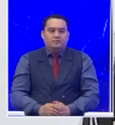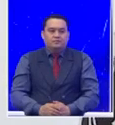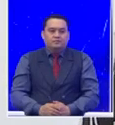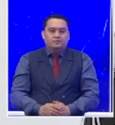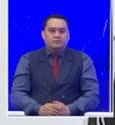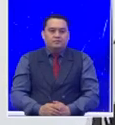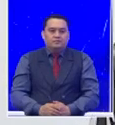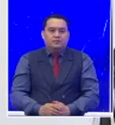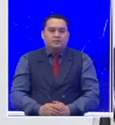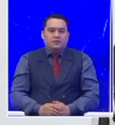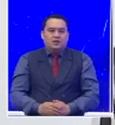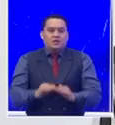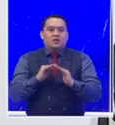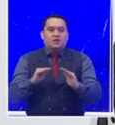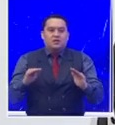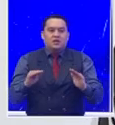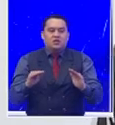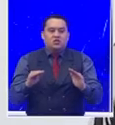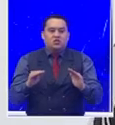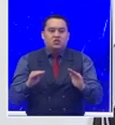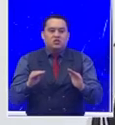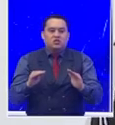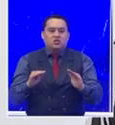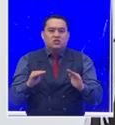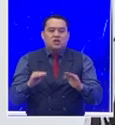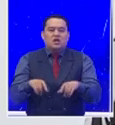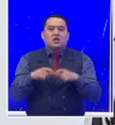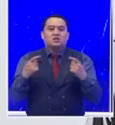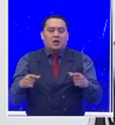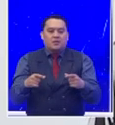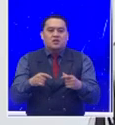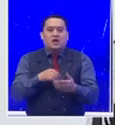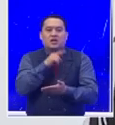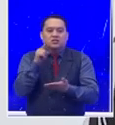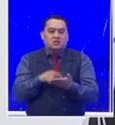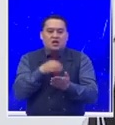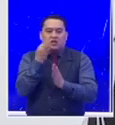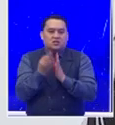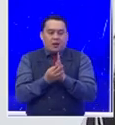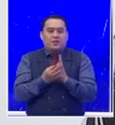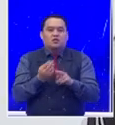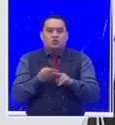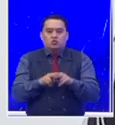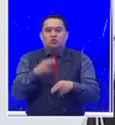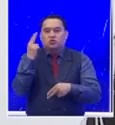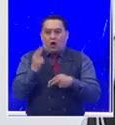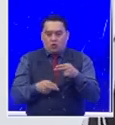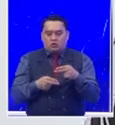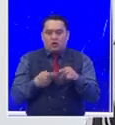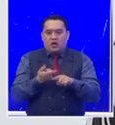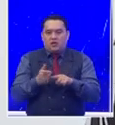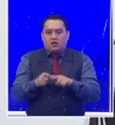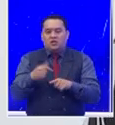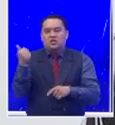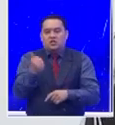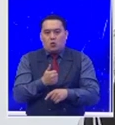В принципе, дети Сочи и Соры сдали уже, то есть сдают на этой неделе, потому что на